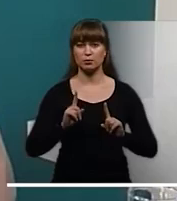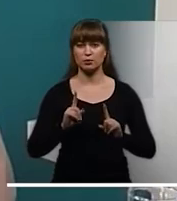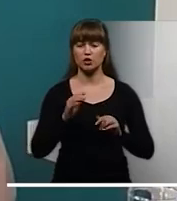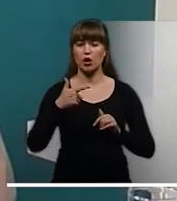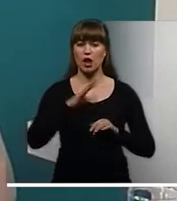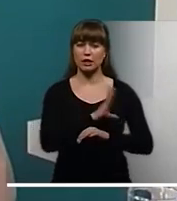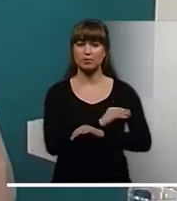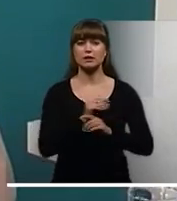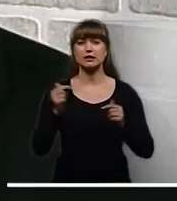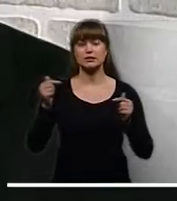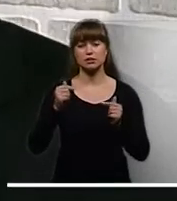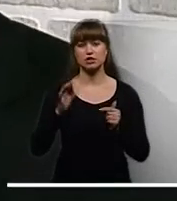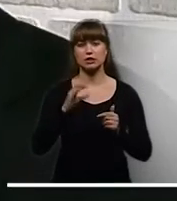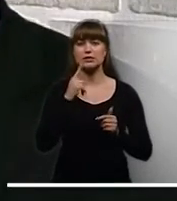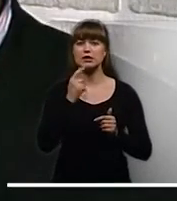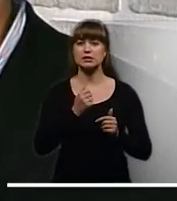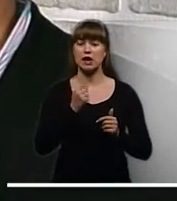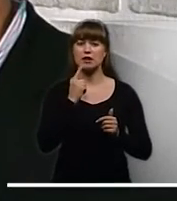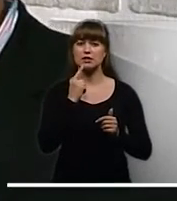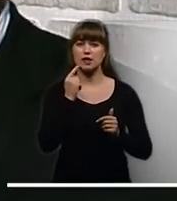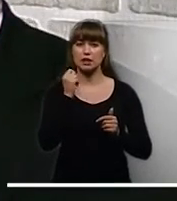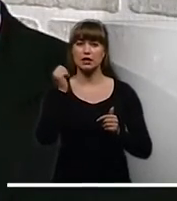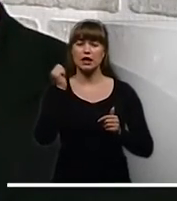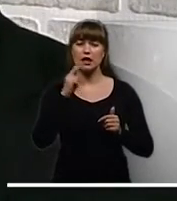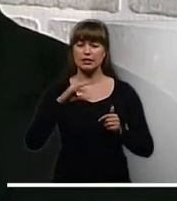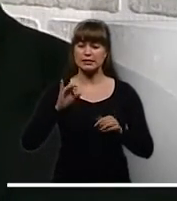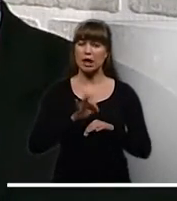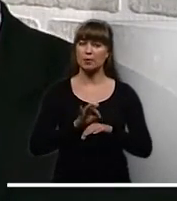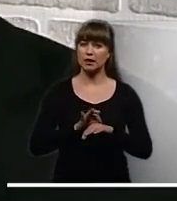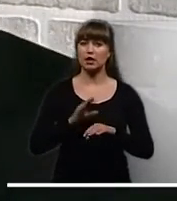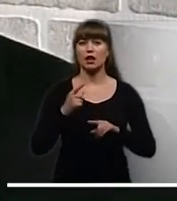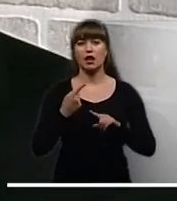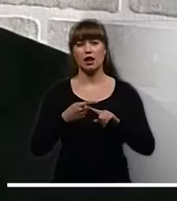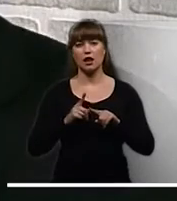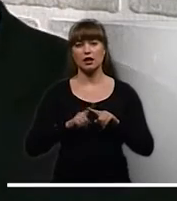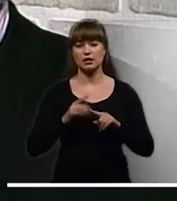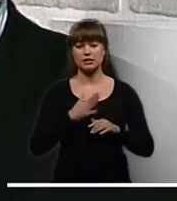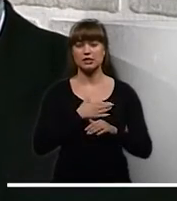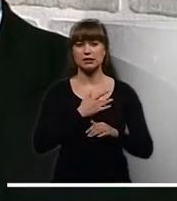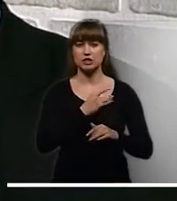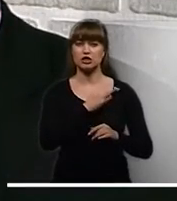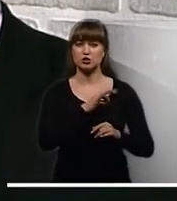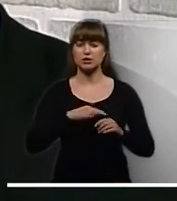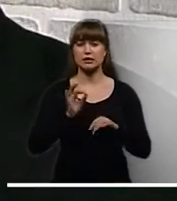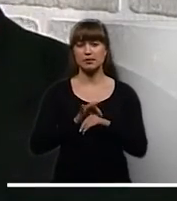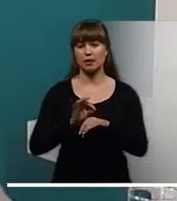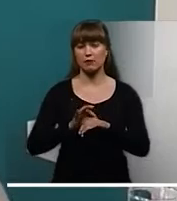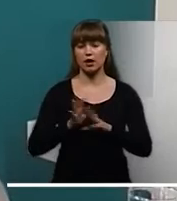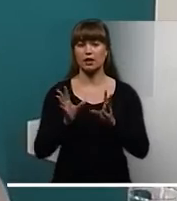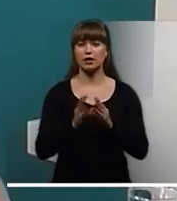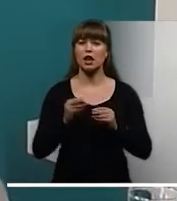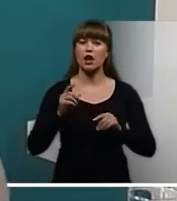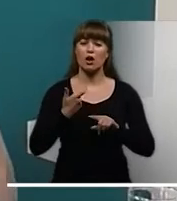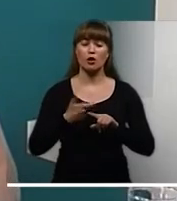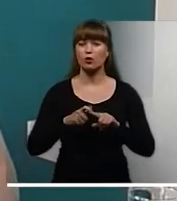что артериальная гипертензия сочетается с сахарным диабетом. С нашей позиции сахарный диабет – это тоже сердечно-сосудистое заболевание. Отягчающие